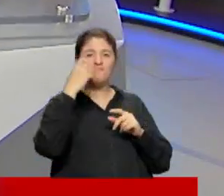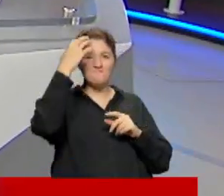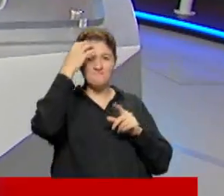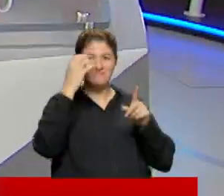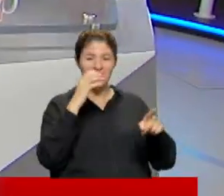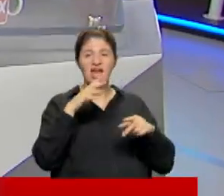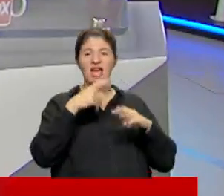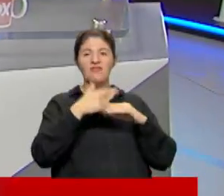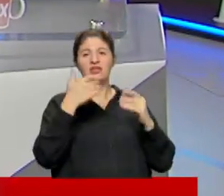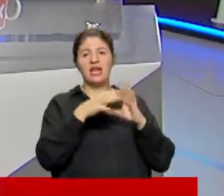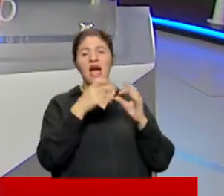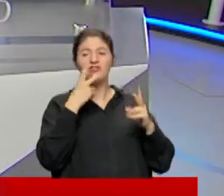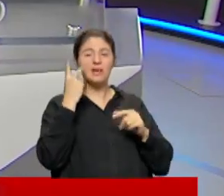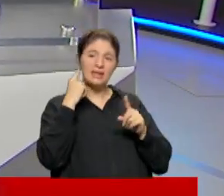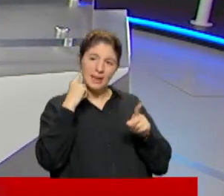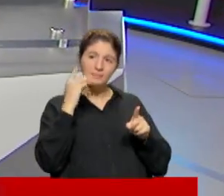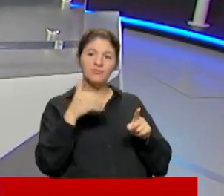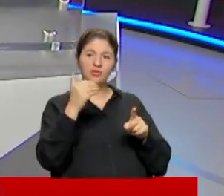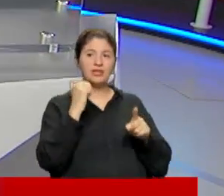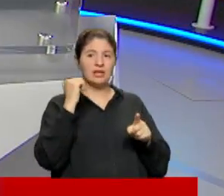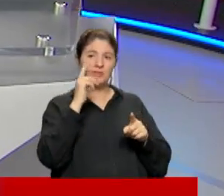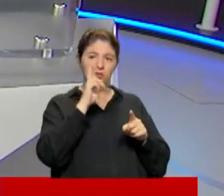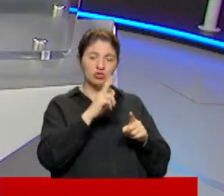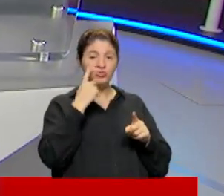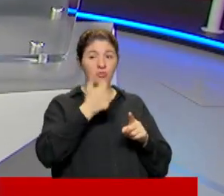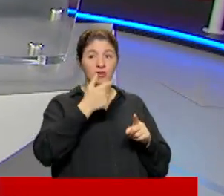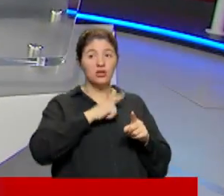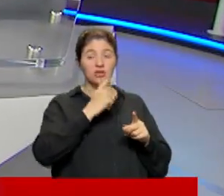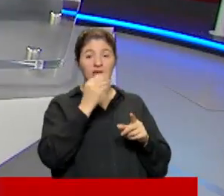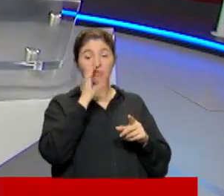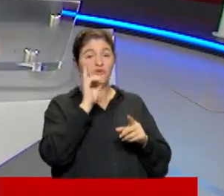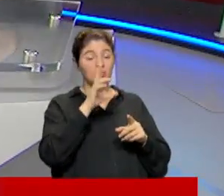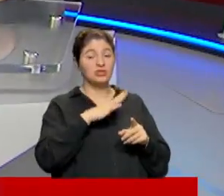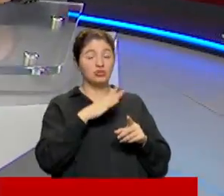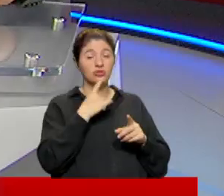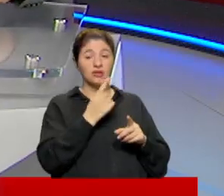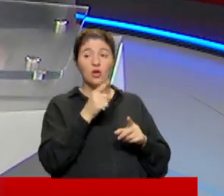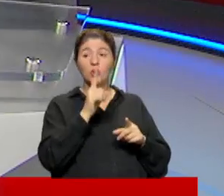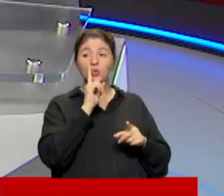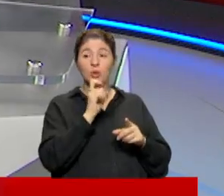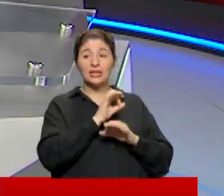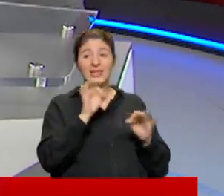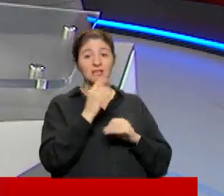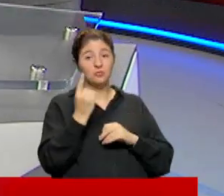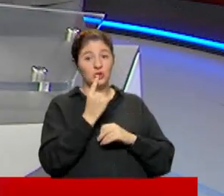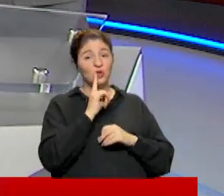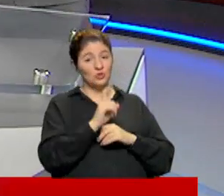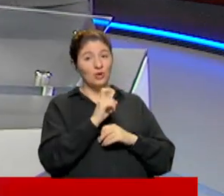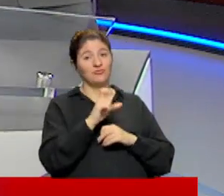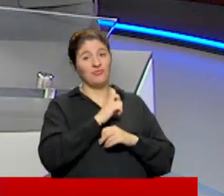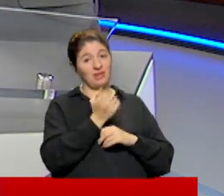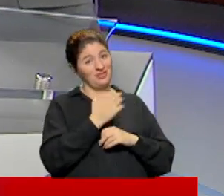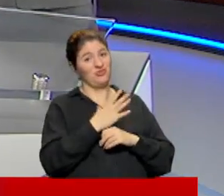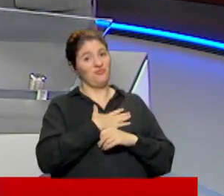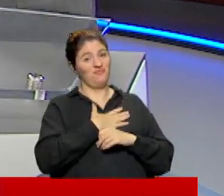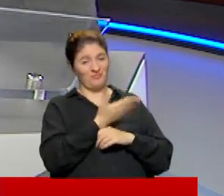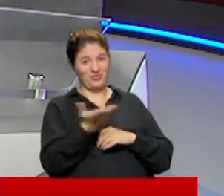enflasyonla ilgili bir açıklaması dinleyelim sonra geri döneceğim cumhurbaşkanı adayı olarak kimi görmek istiyorsunuz diye o soruyu net bir şekilde sorup ve yanıtını